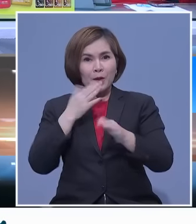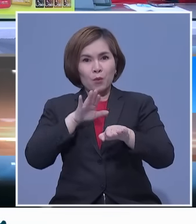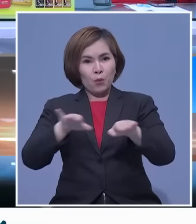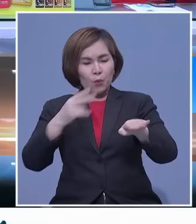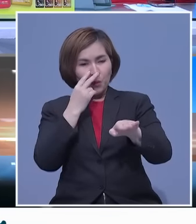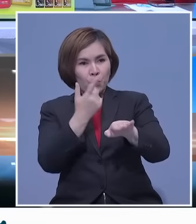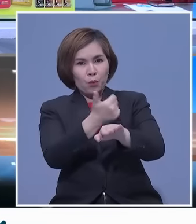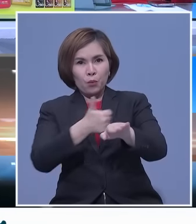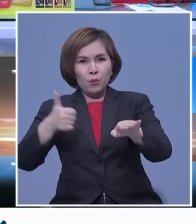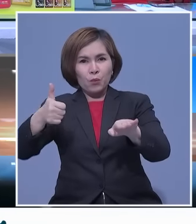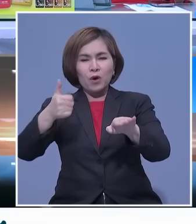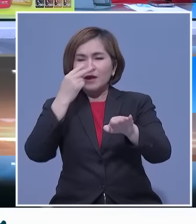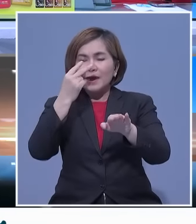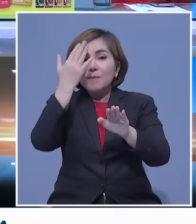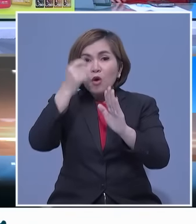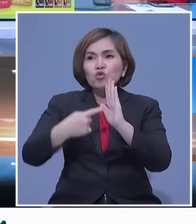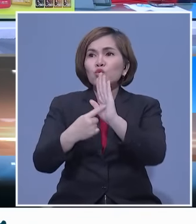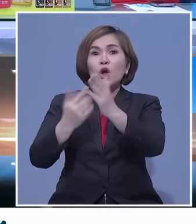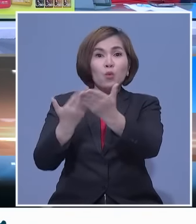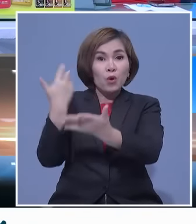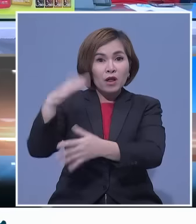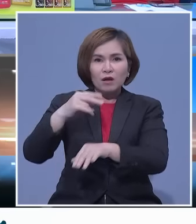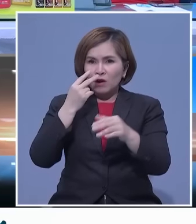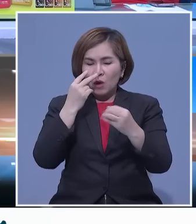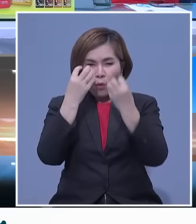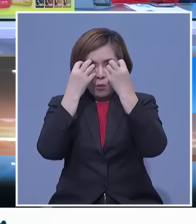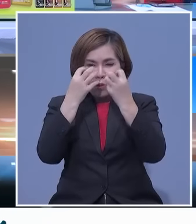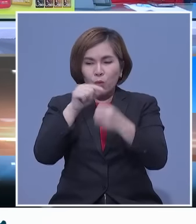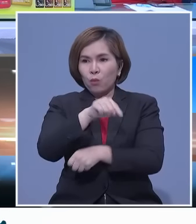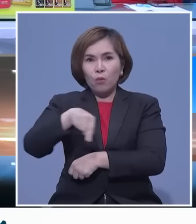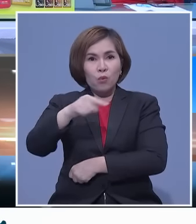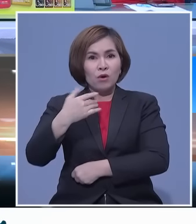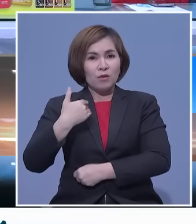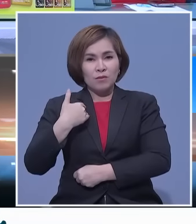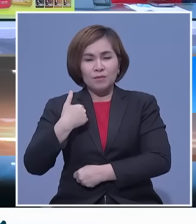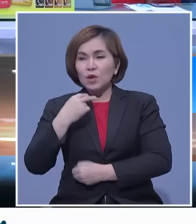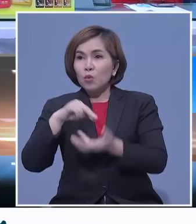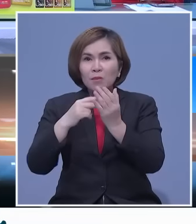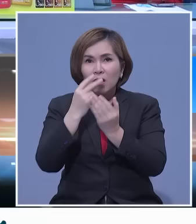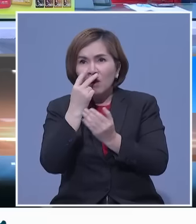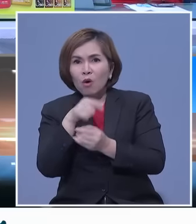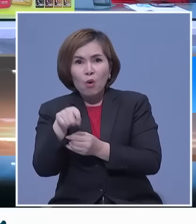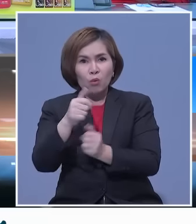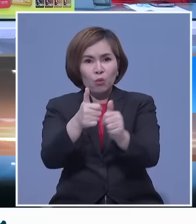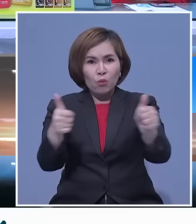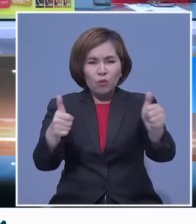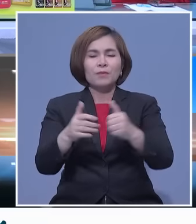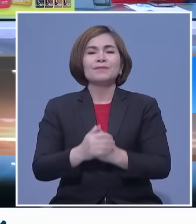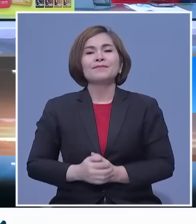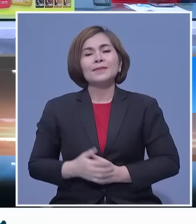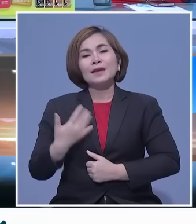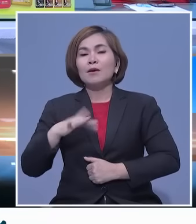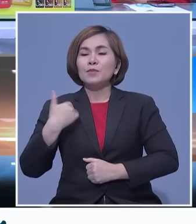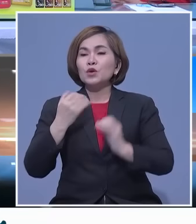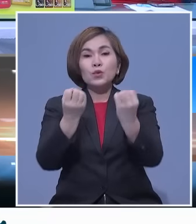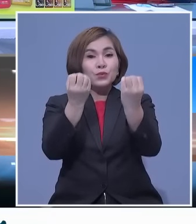นะเพราะจะเห็นตัวอย่างของคนที่มารวยที่เคนที่ประสบความสำเร็จอ่ะเออมาเป็นโค้ชให้พอไปถึงแน่นอนเป็นโค้ชนะคะ